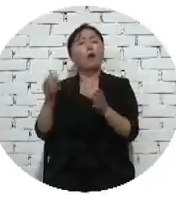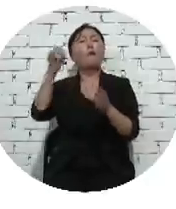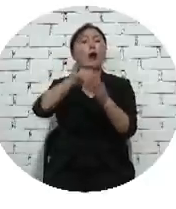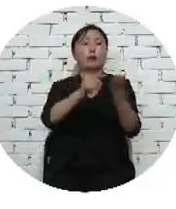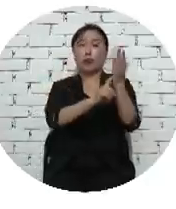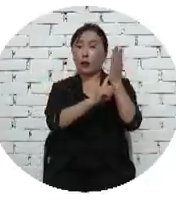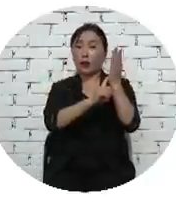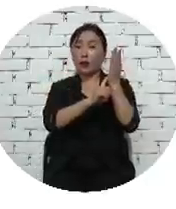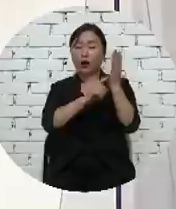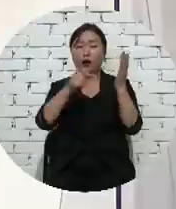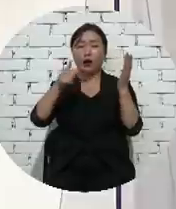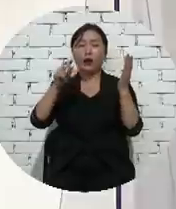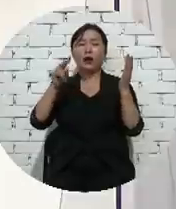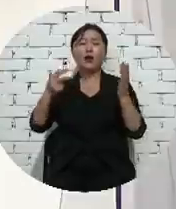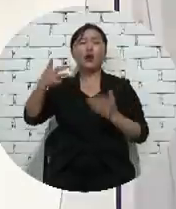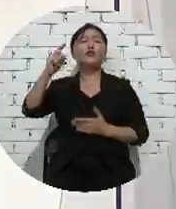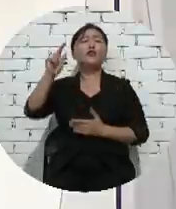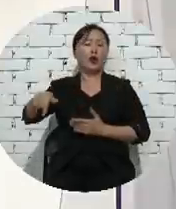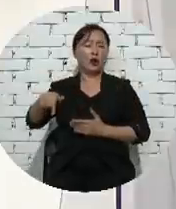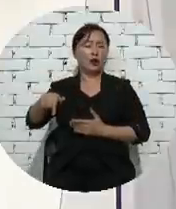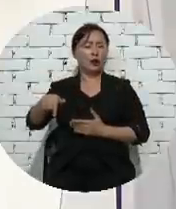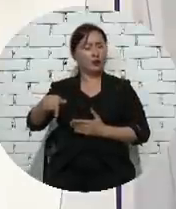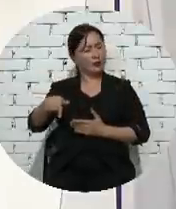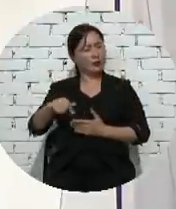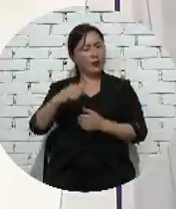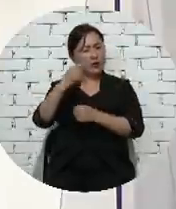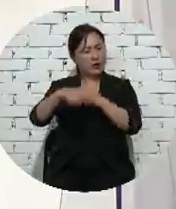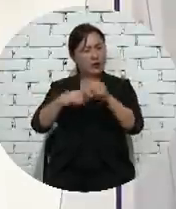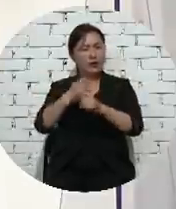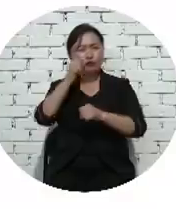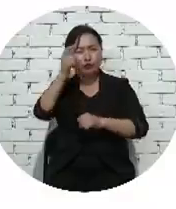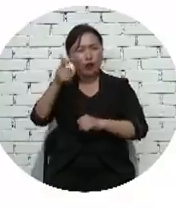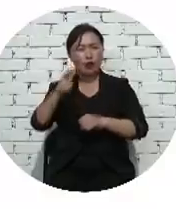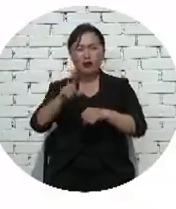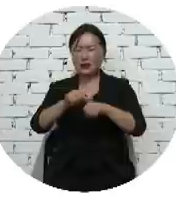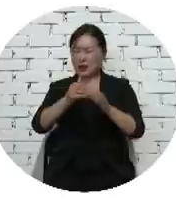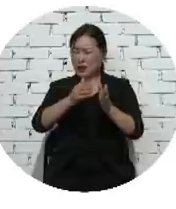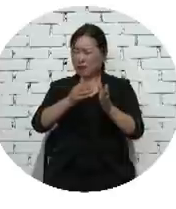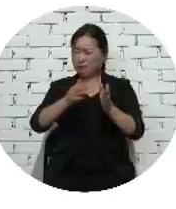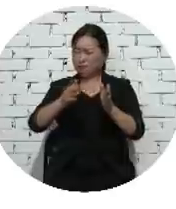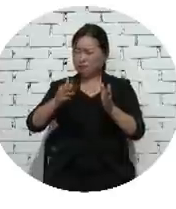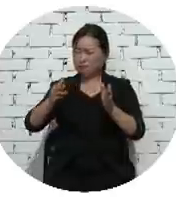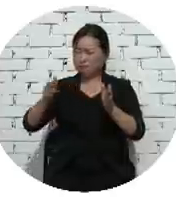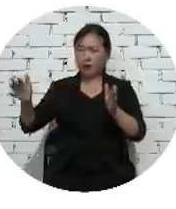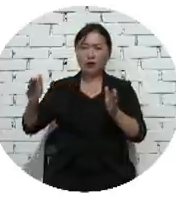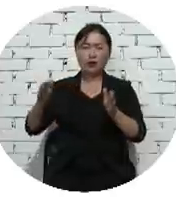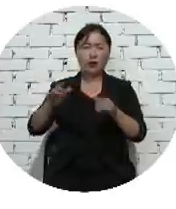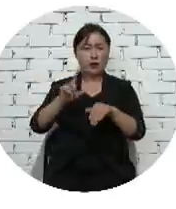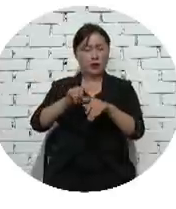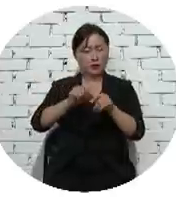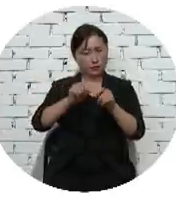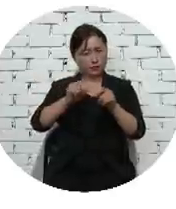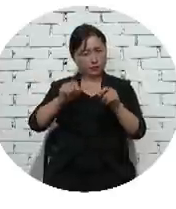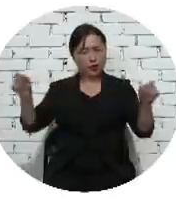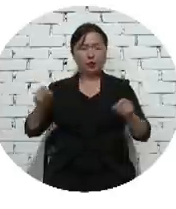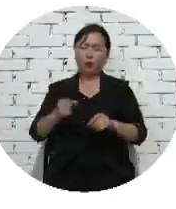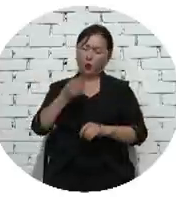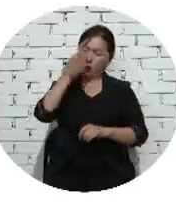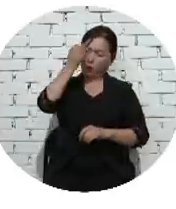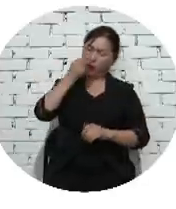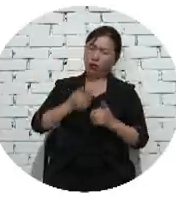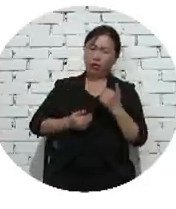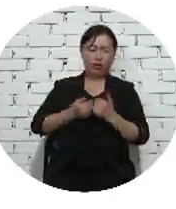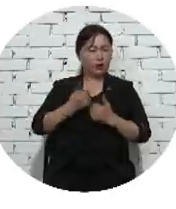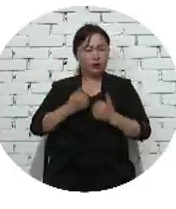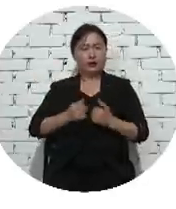그 네, 견적이 안 나오는 거를 지금 저는 아니 그러니까 1년 6개월씩 이렇게 하는 거는 제가 네. 검사 생활을 수십 년 해도 이런 거는 좋습니다. 저 자신도